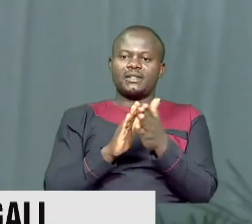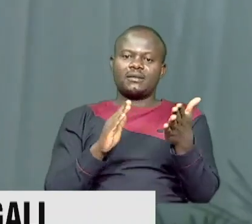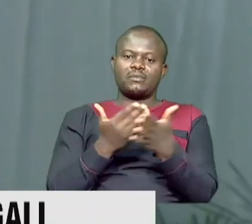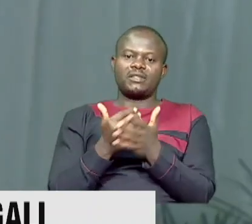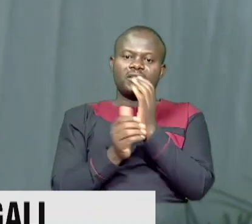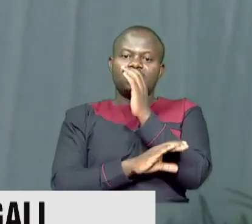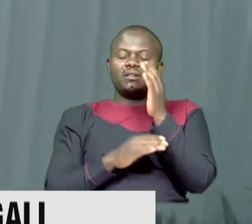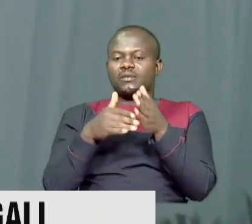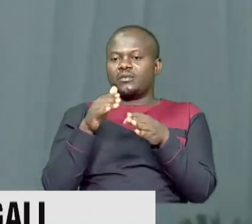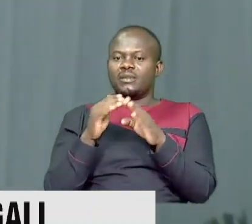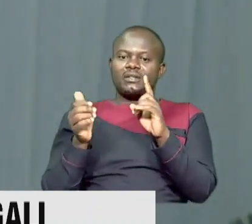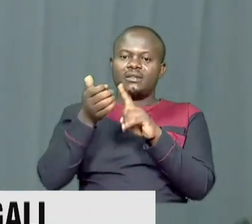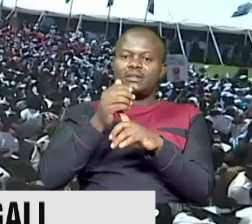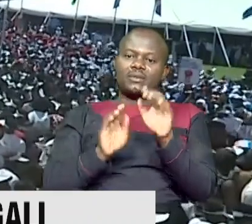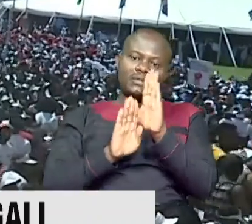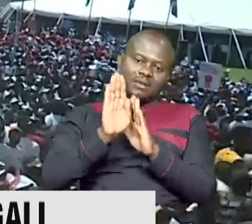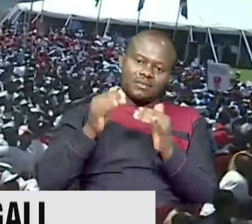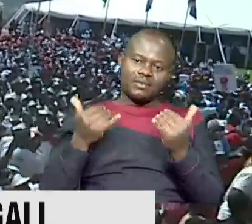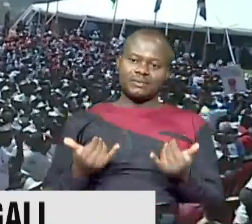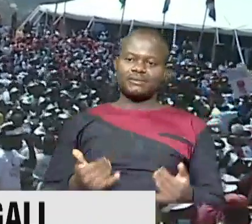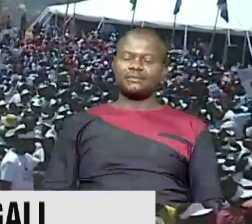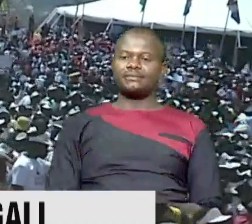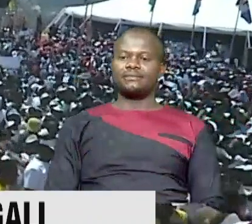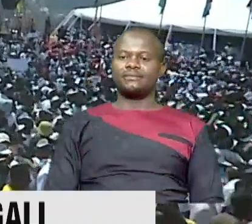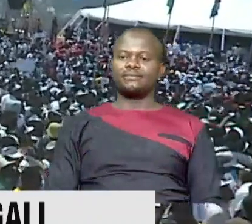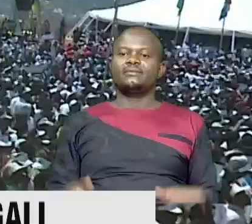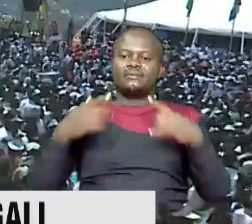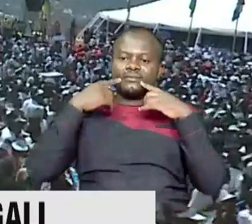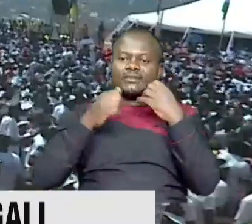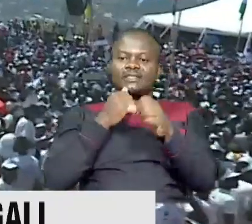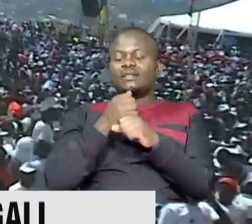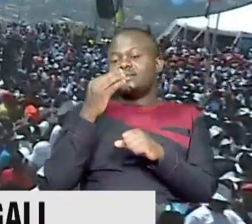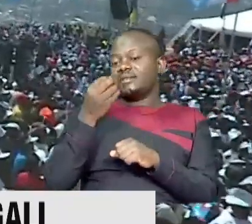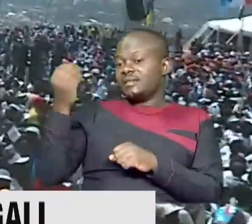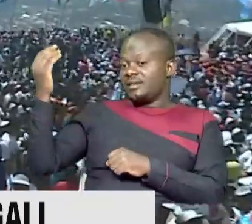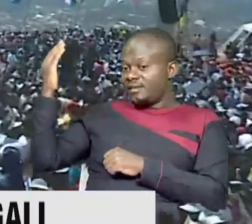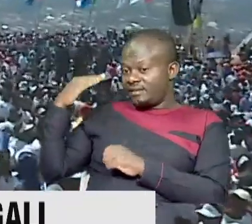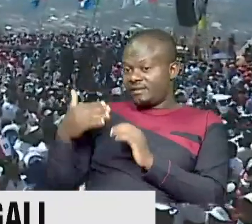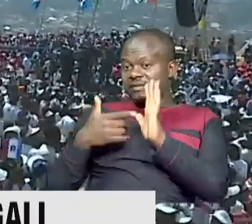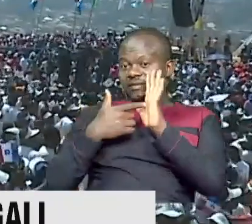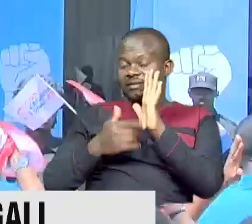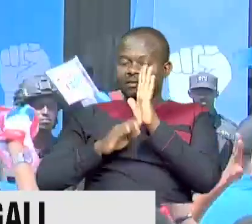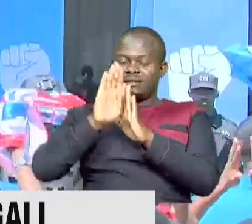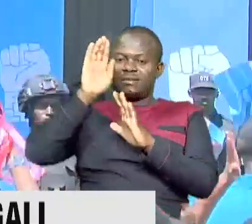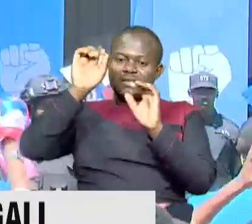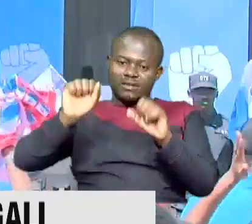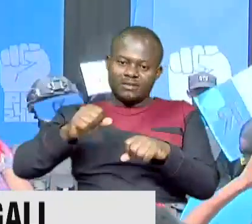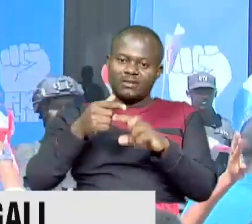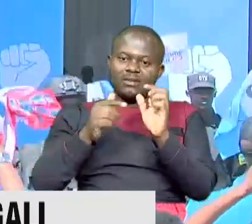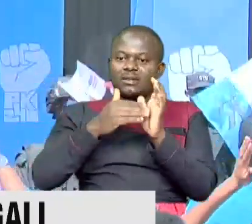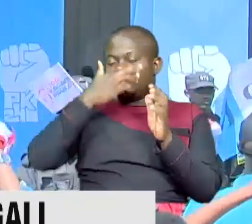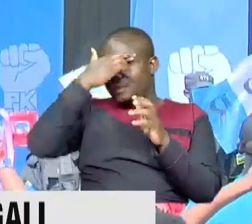no kucyubaka kikagera ku iterambere kiriho kugeza ubu. Yavuze ko mu myaka 30 ishize yerekana ko iterambere rishoboka ari